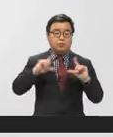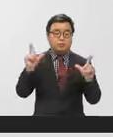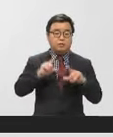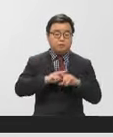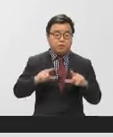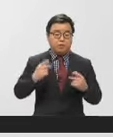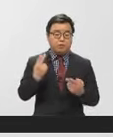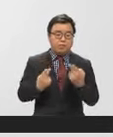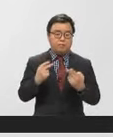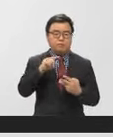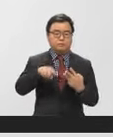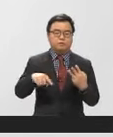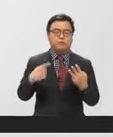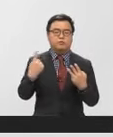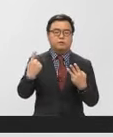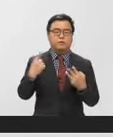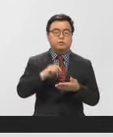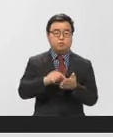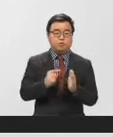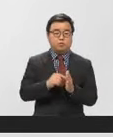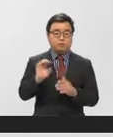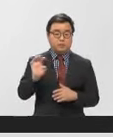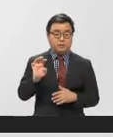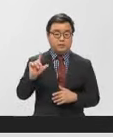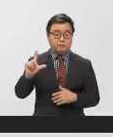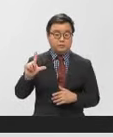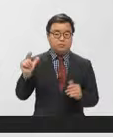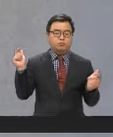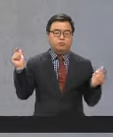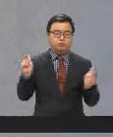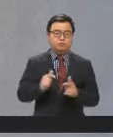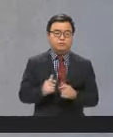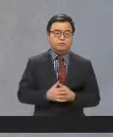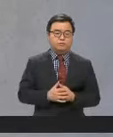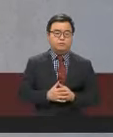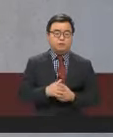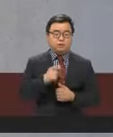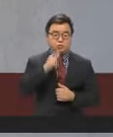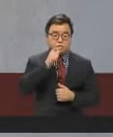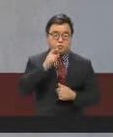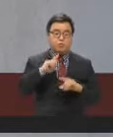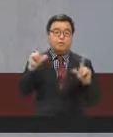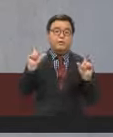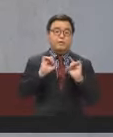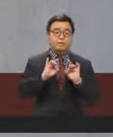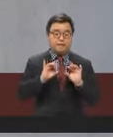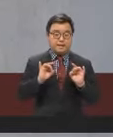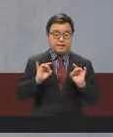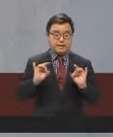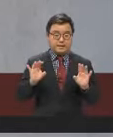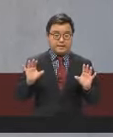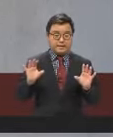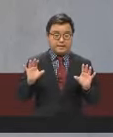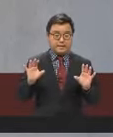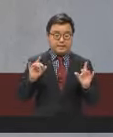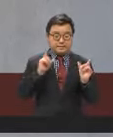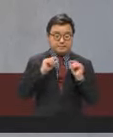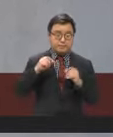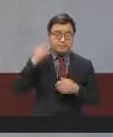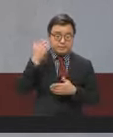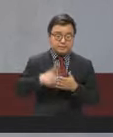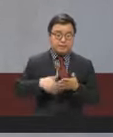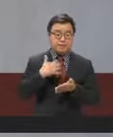평소의 3분의 1인 40리터로 확연히 줄었습니다. 수요일마다 잔반량이 다른 날에